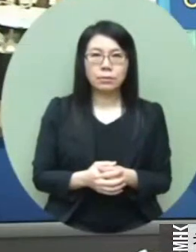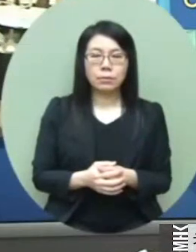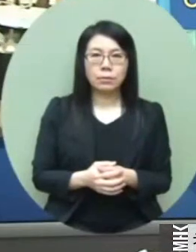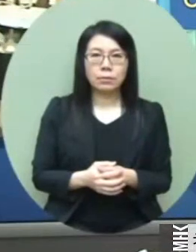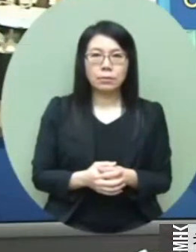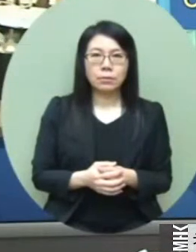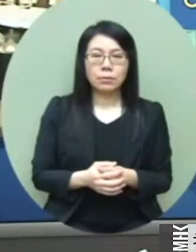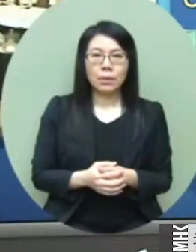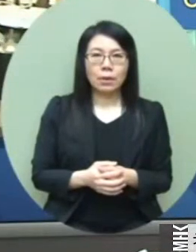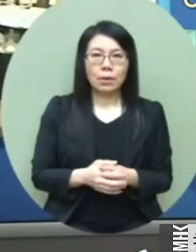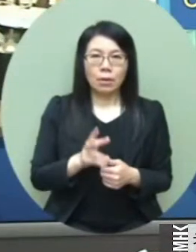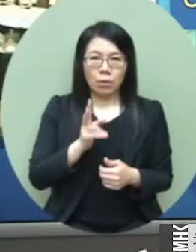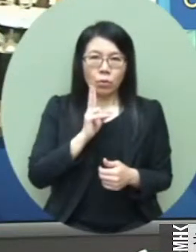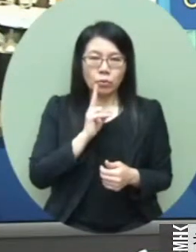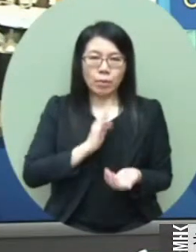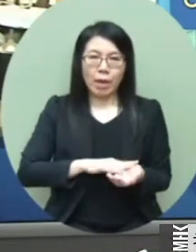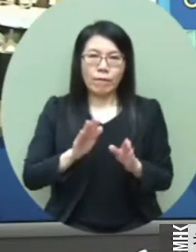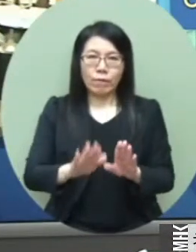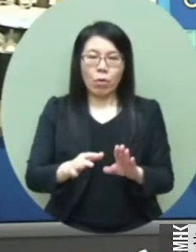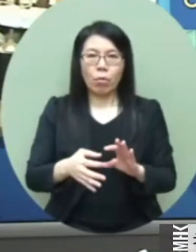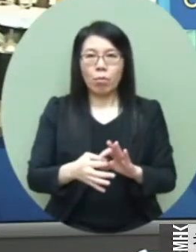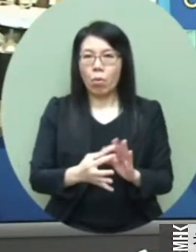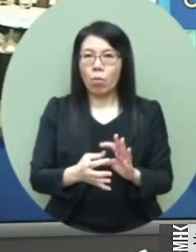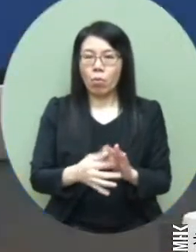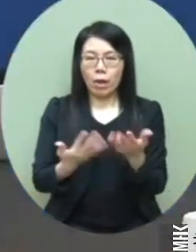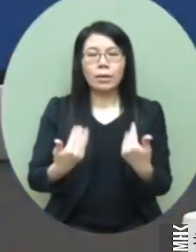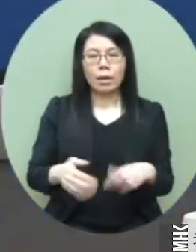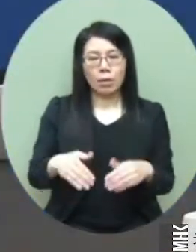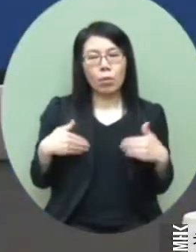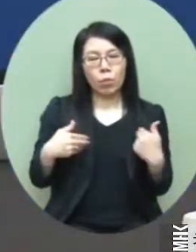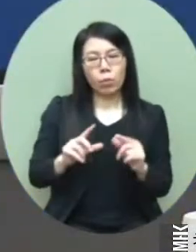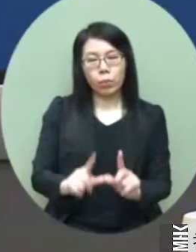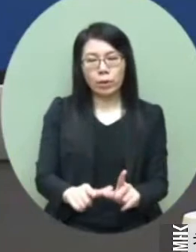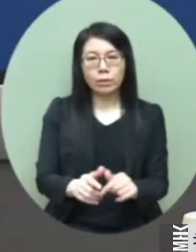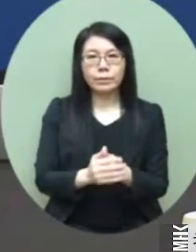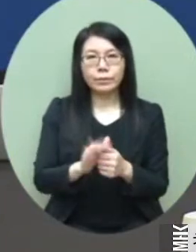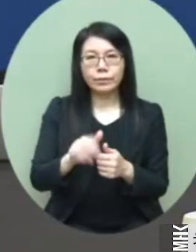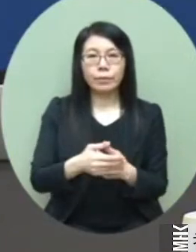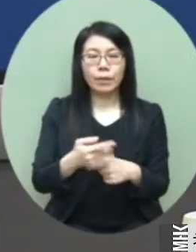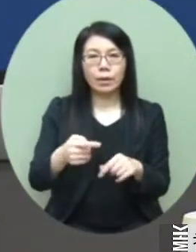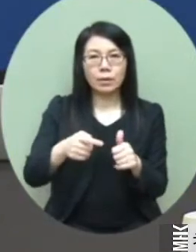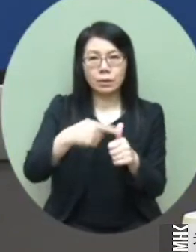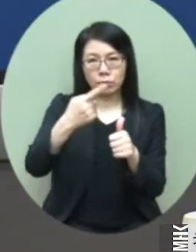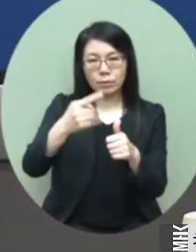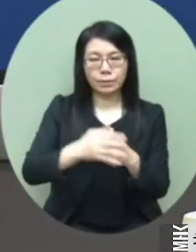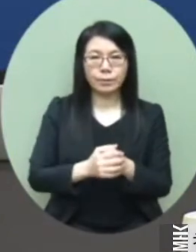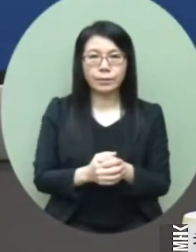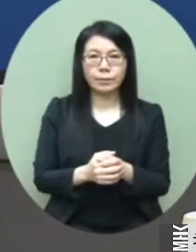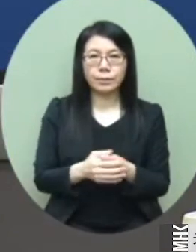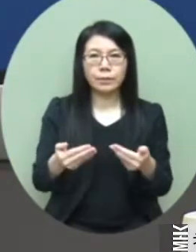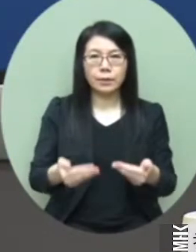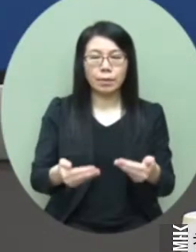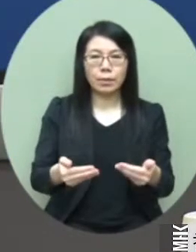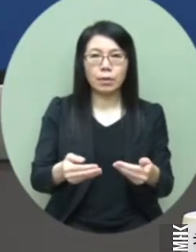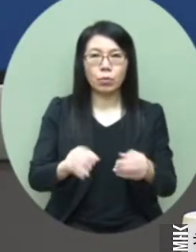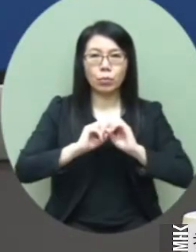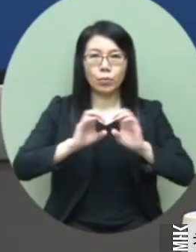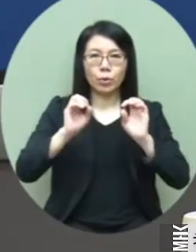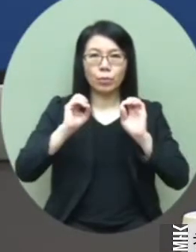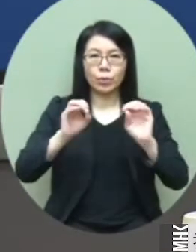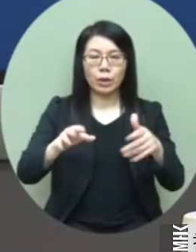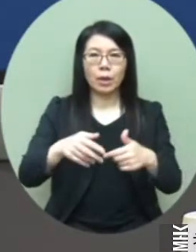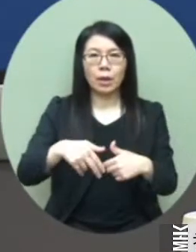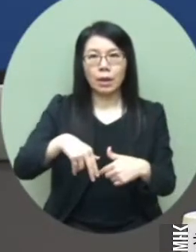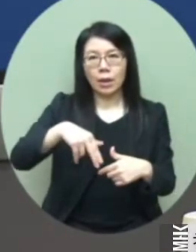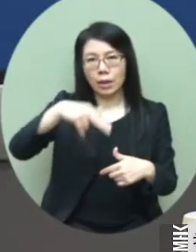雖然唔係關於抗疫嘅問題，不過我都好樂意回答嘅。第一呢，就係我哋今日將會公布